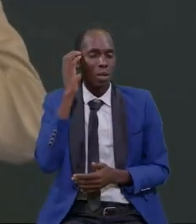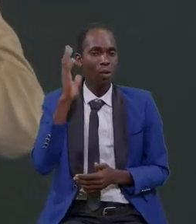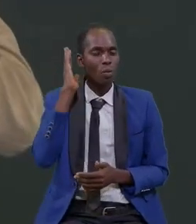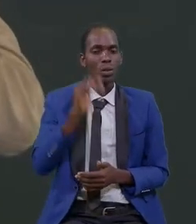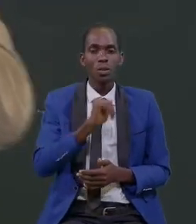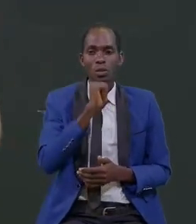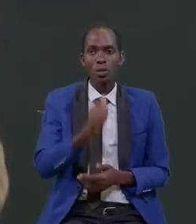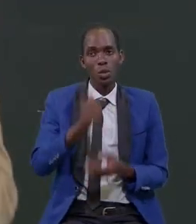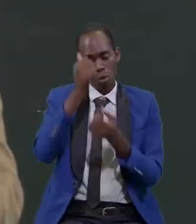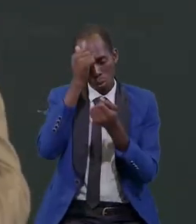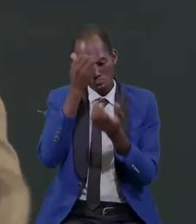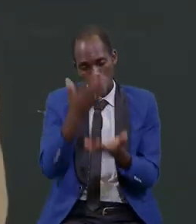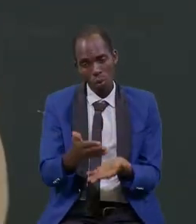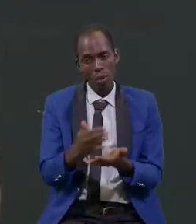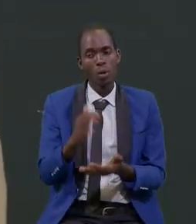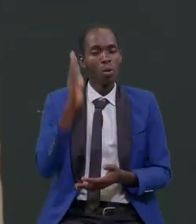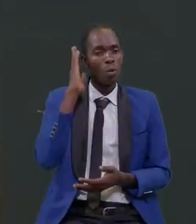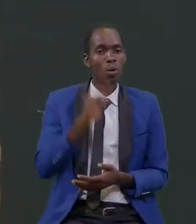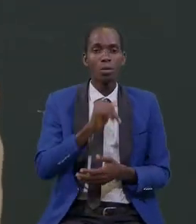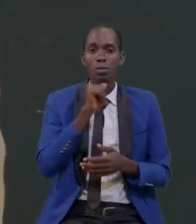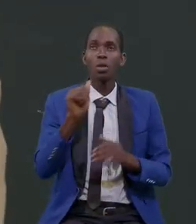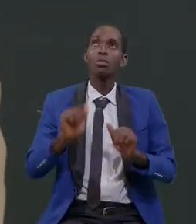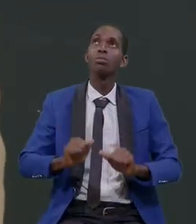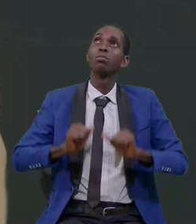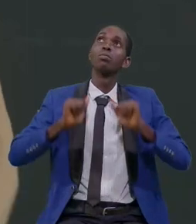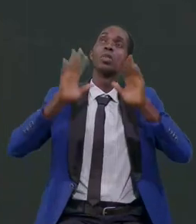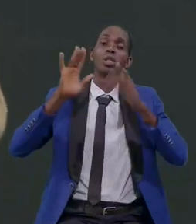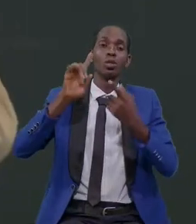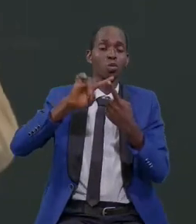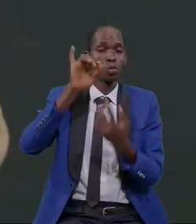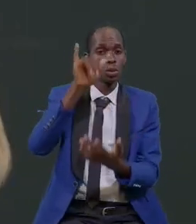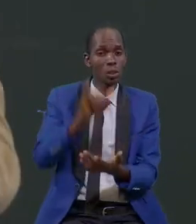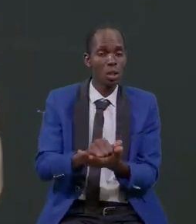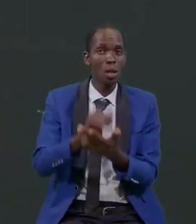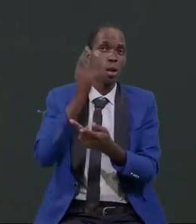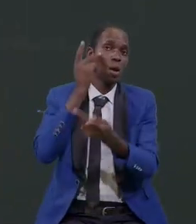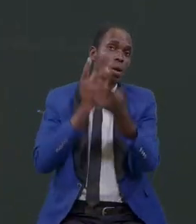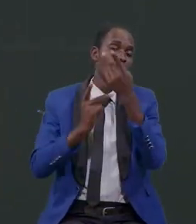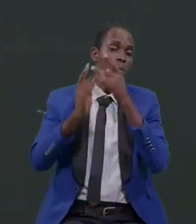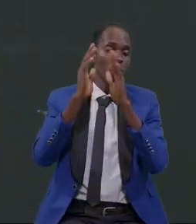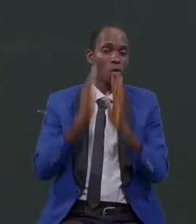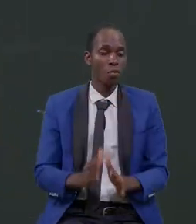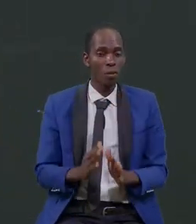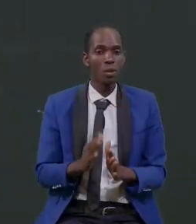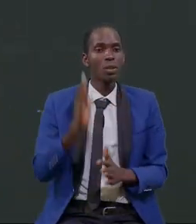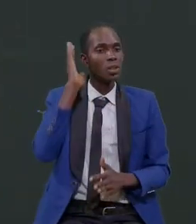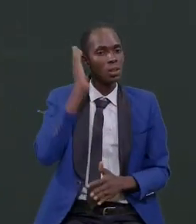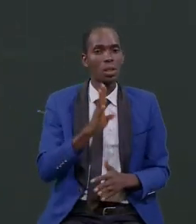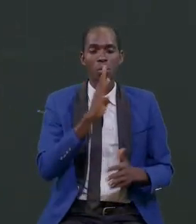qui n'écoutera pas, qui ne se soumettra pas à ce prophète, sera